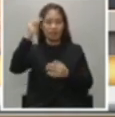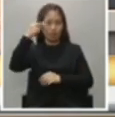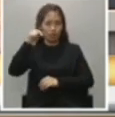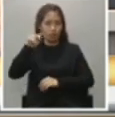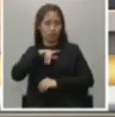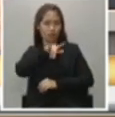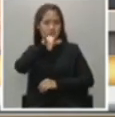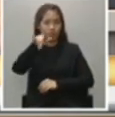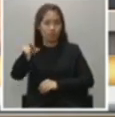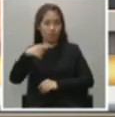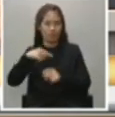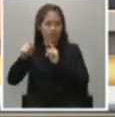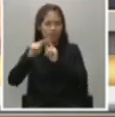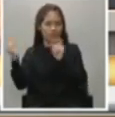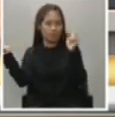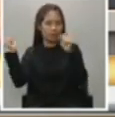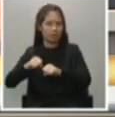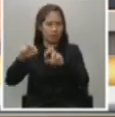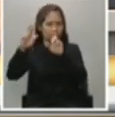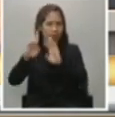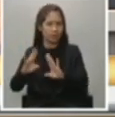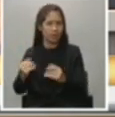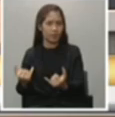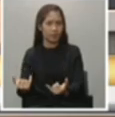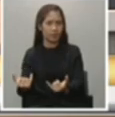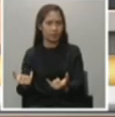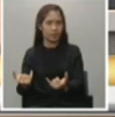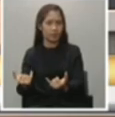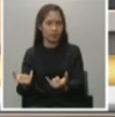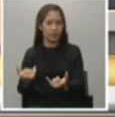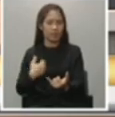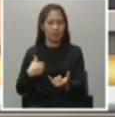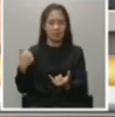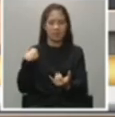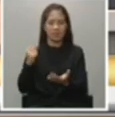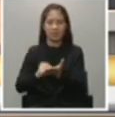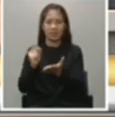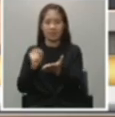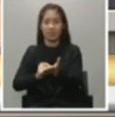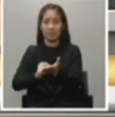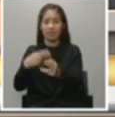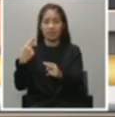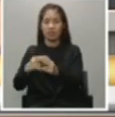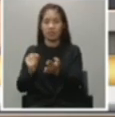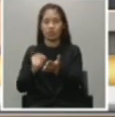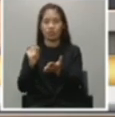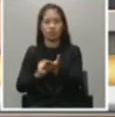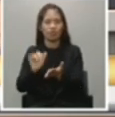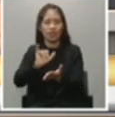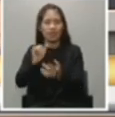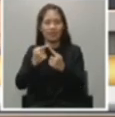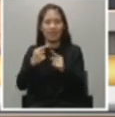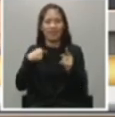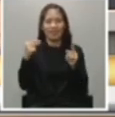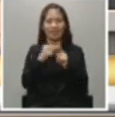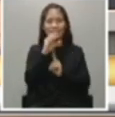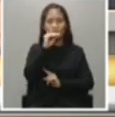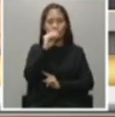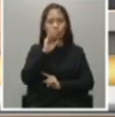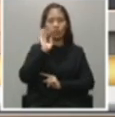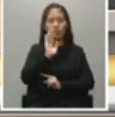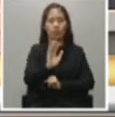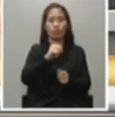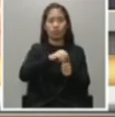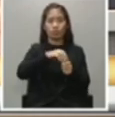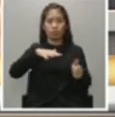ได้ไปตกลงยอมรับในลักษณะนี้แม้ยังไม่ได้มีการลงนามเป็นลายลักษณ์อักษรแต่คำพูดของผู้นำประเท